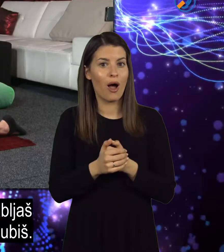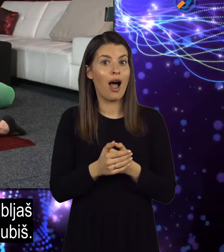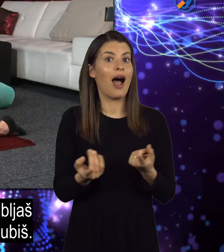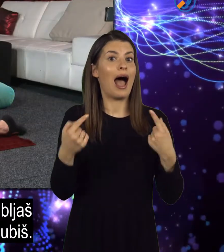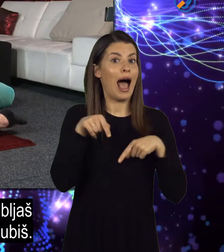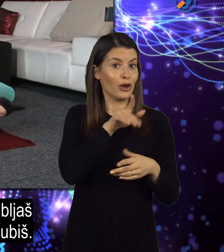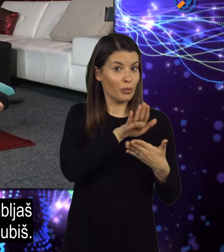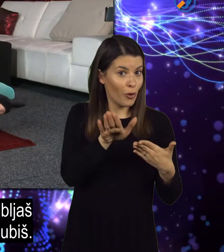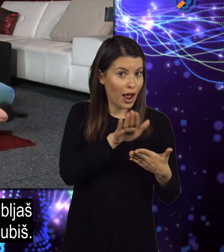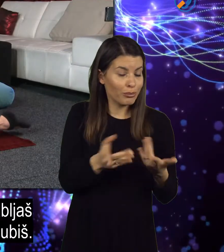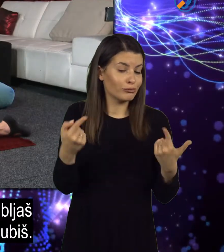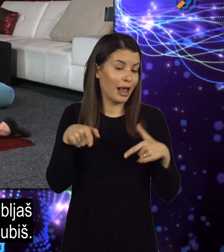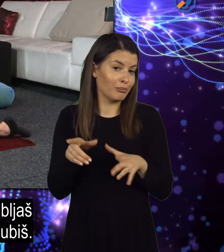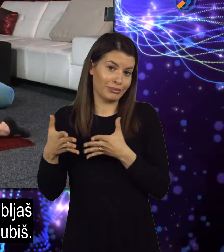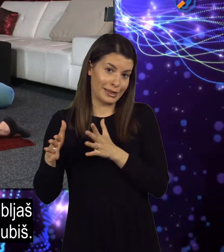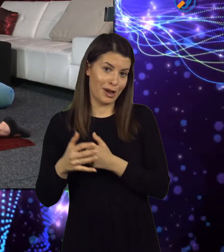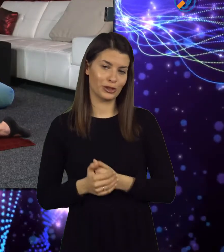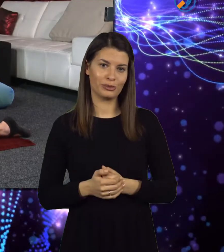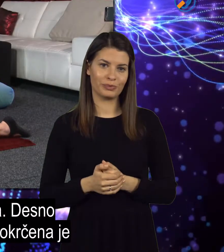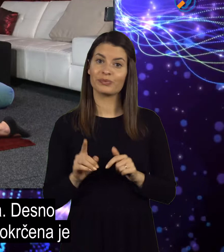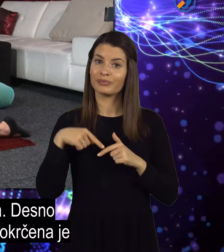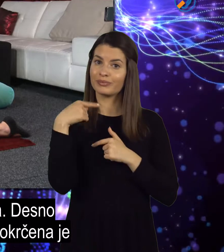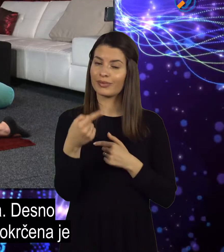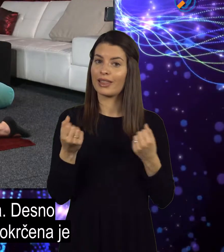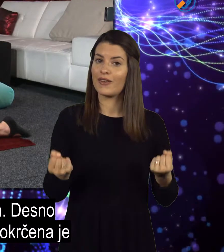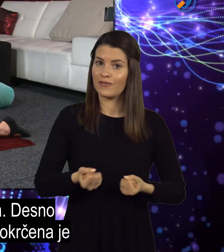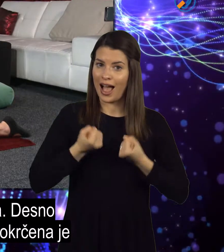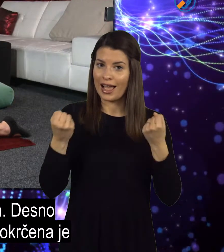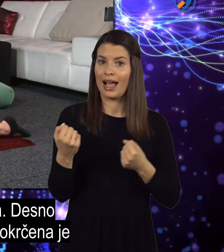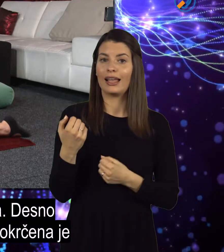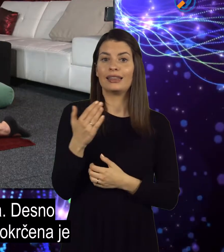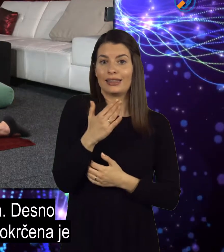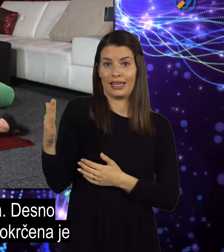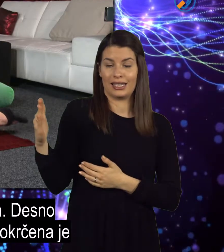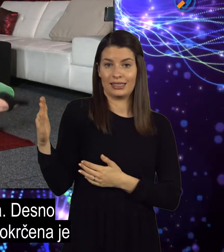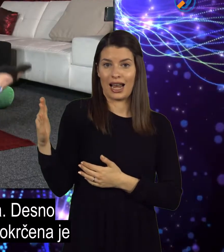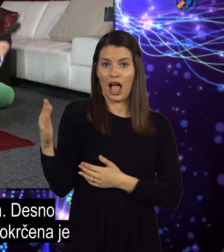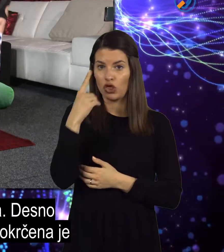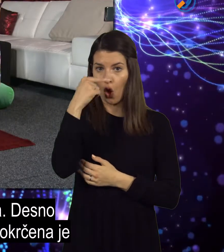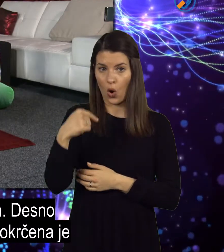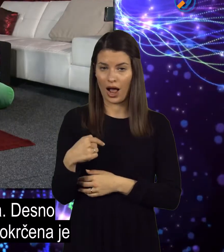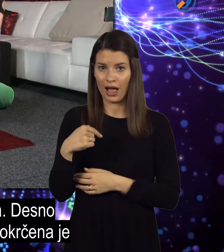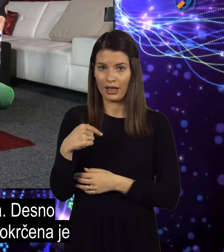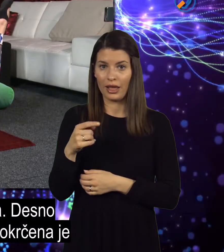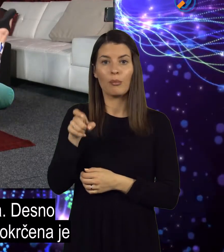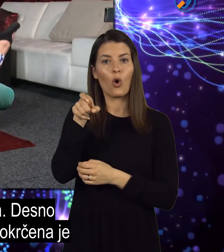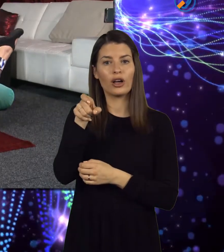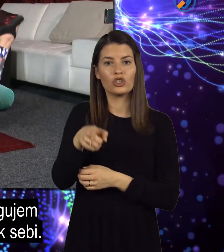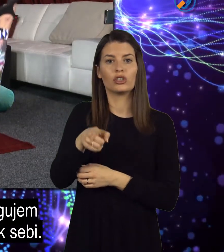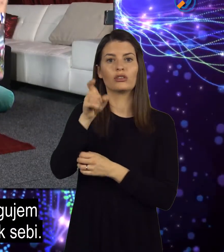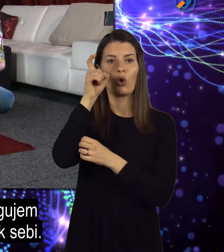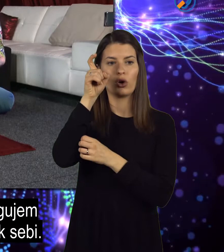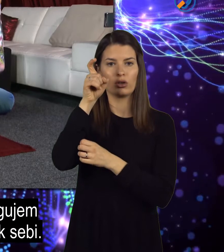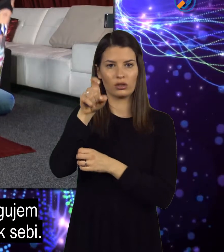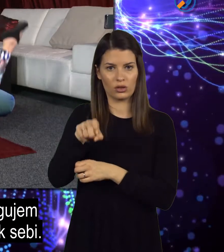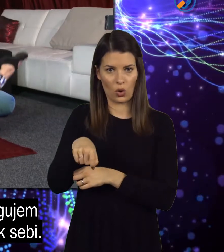ali jo uporabljaš, ali jo pa zgubiš. Naslednja vaja, desno nogo dvignem, pokrčena je in